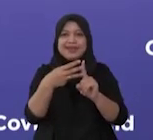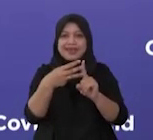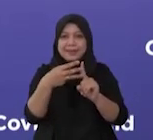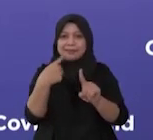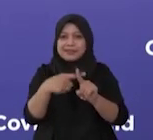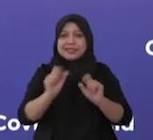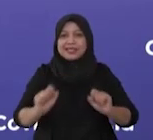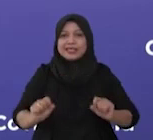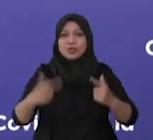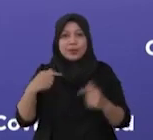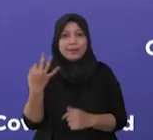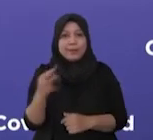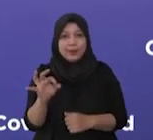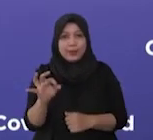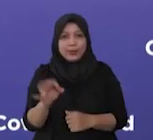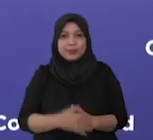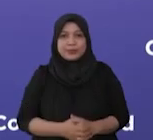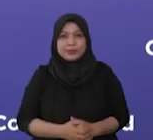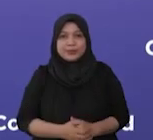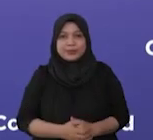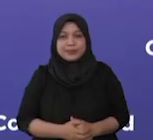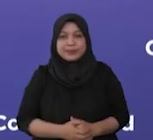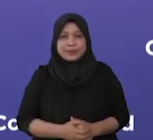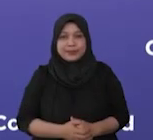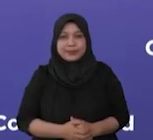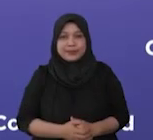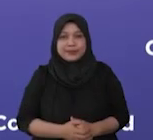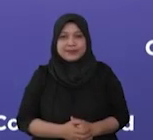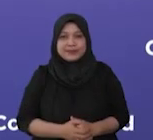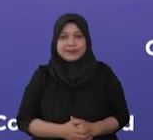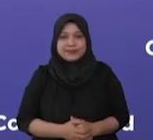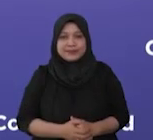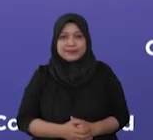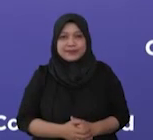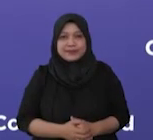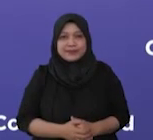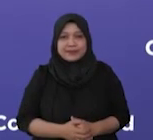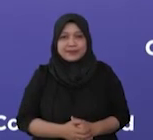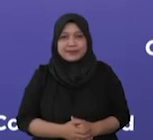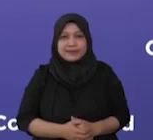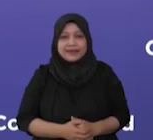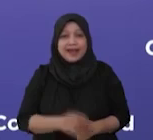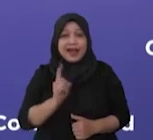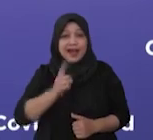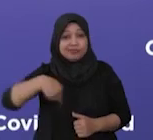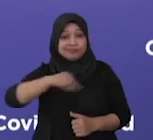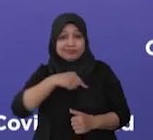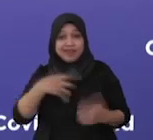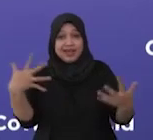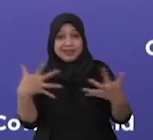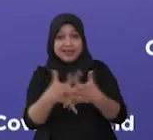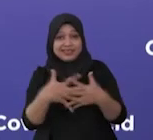baru Hai Oleh karena itu saudara sekalian kalau kita tidak bisa beradaptasi dengan